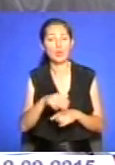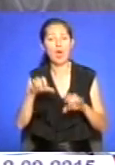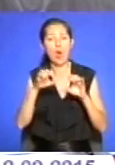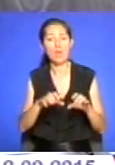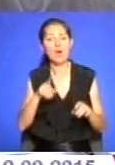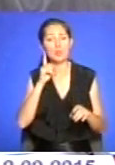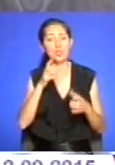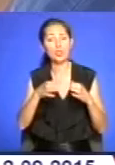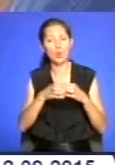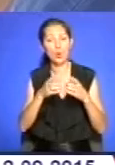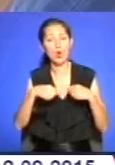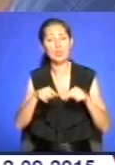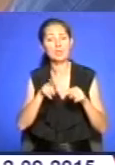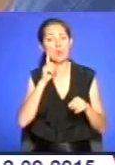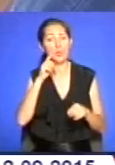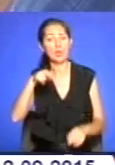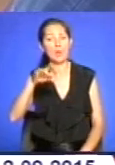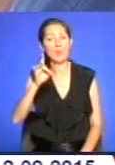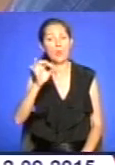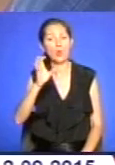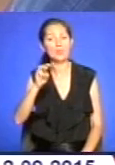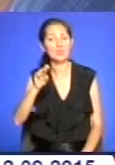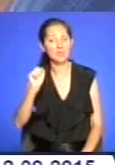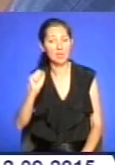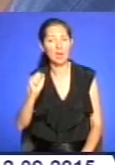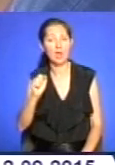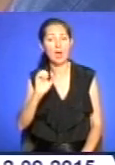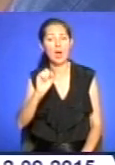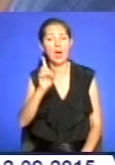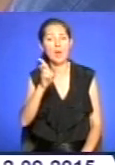молодіжної організації «Молода просвіта» Святослав Абрам'юк, який